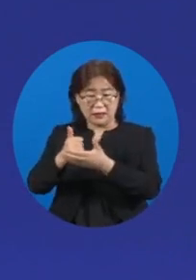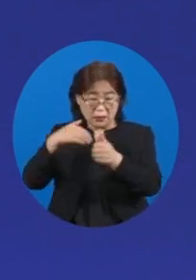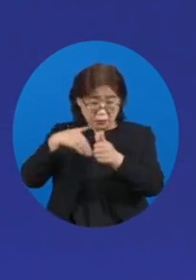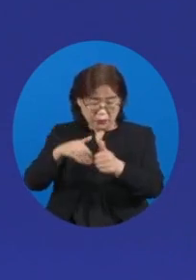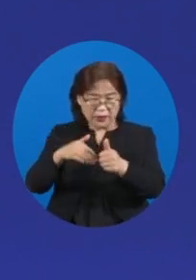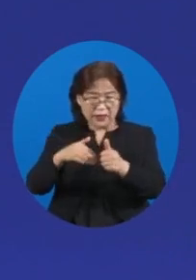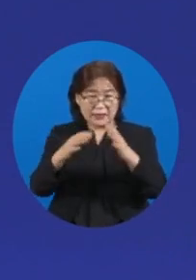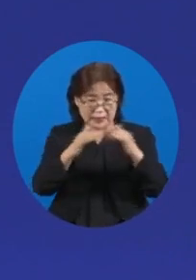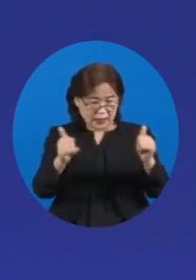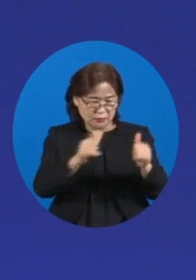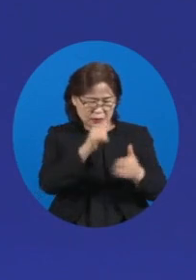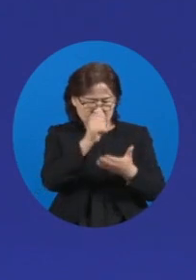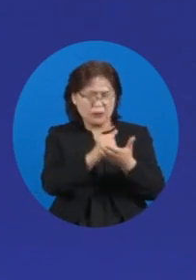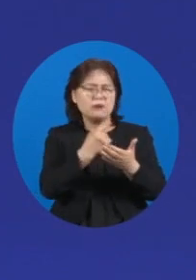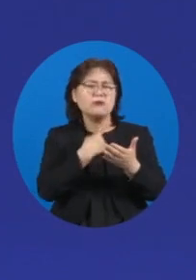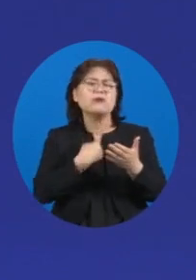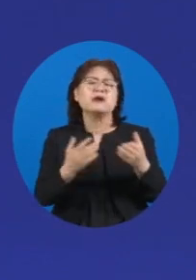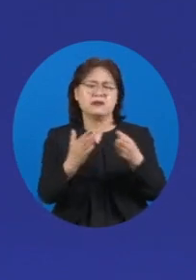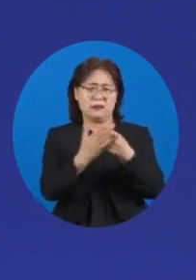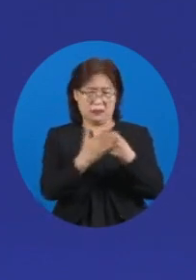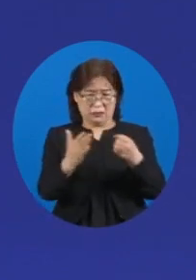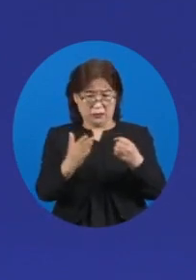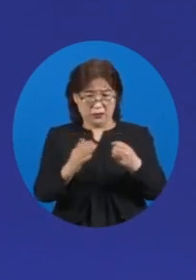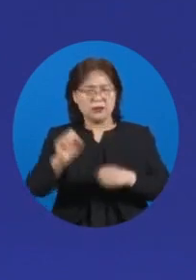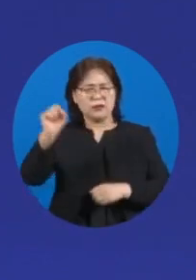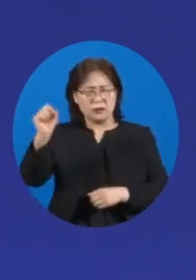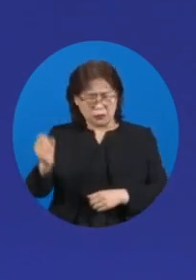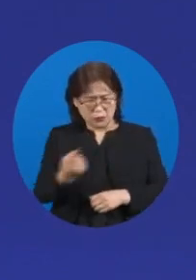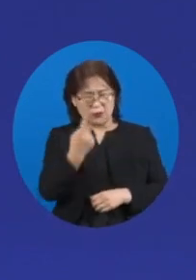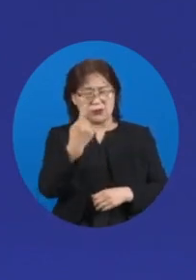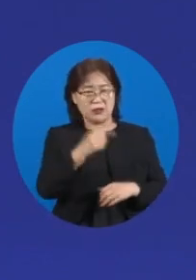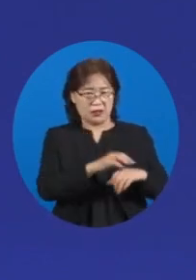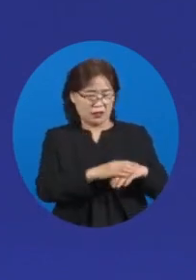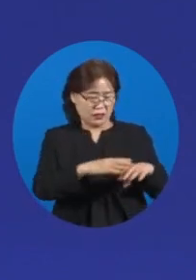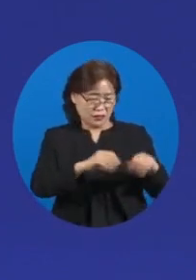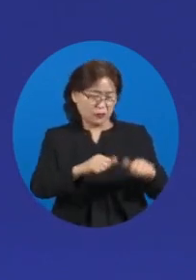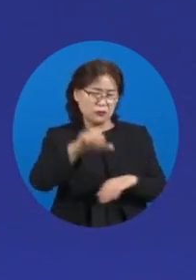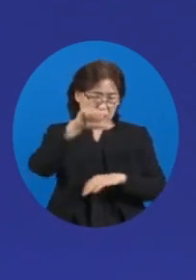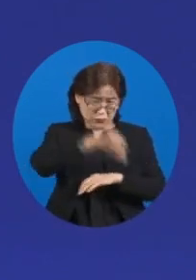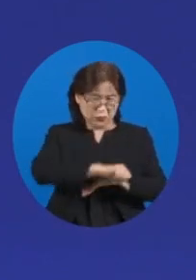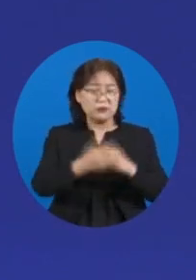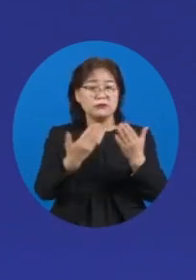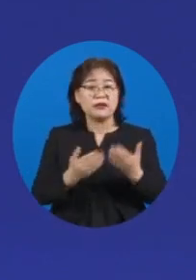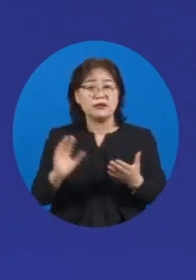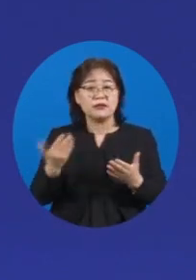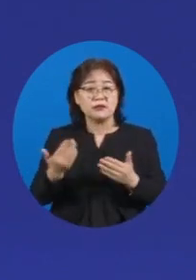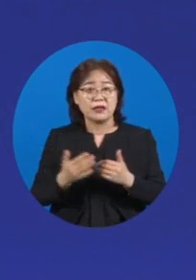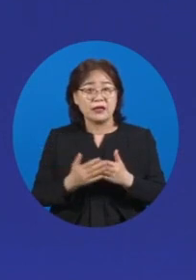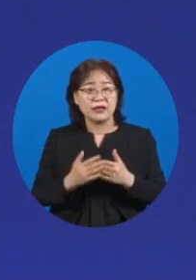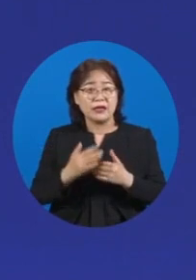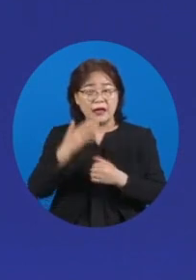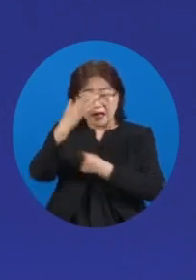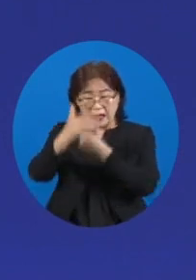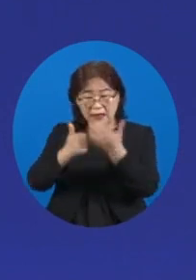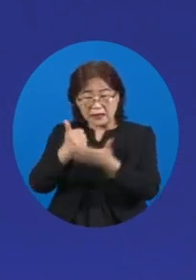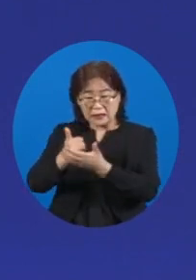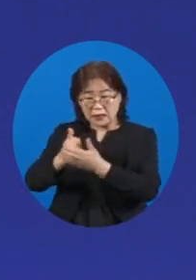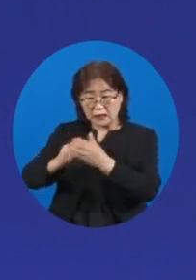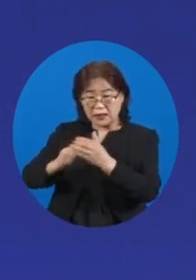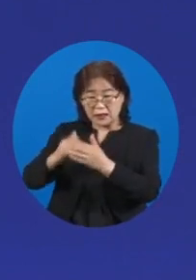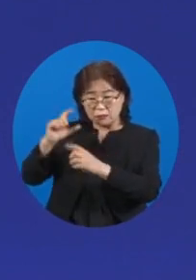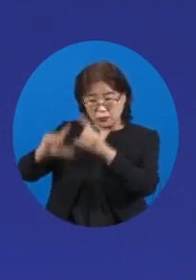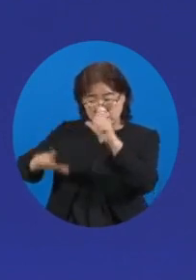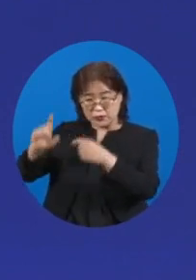죄를 지었기 때문입니다 하나님이 당신의 형상대로 우리 인간을 만드시고 우리